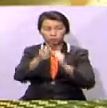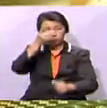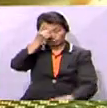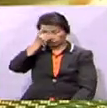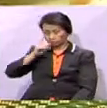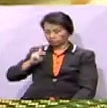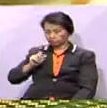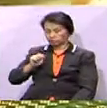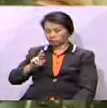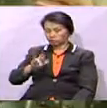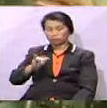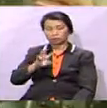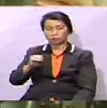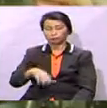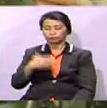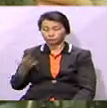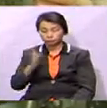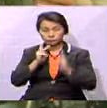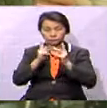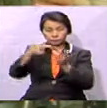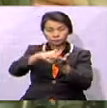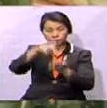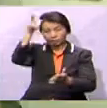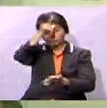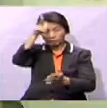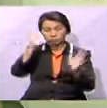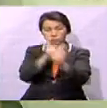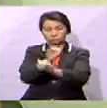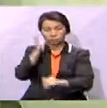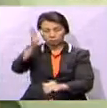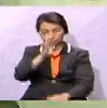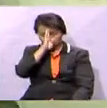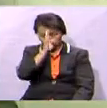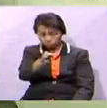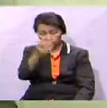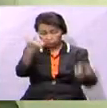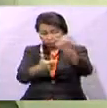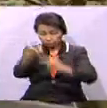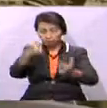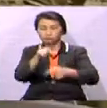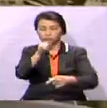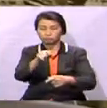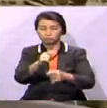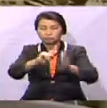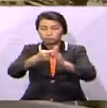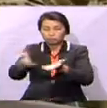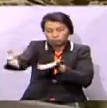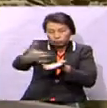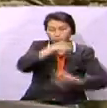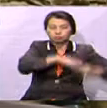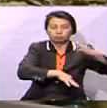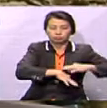Karim Rahman Hamzah. Beliau menambah kerajaan negeri akan memberikan fokus terhadap sektor pelancongan yang merupakan penjana ekonomi